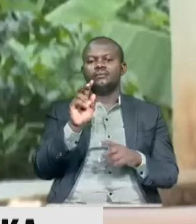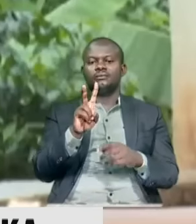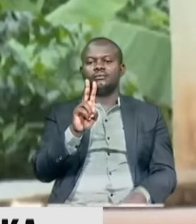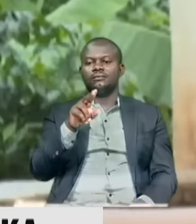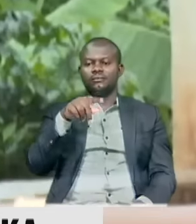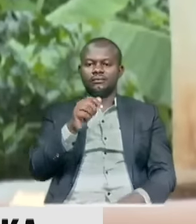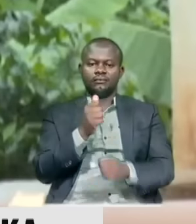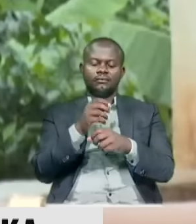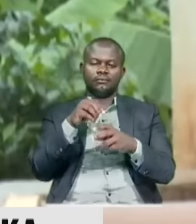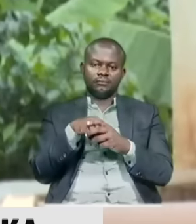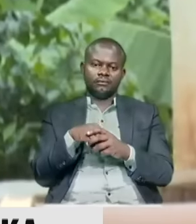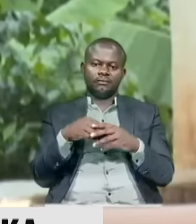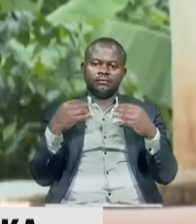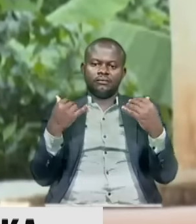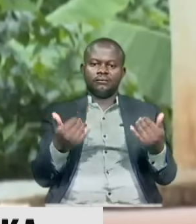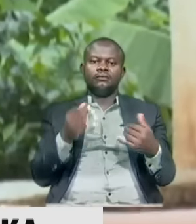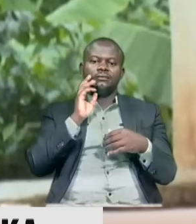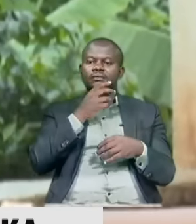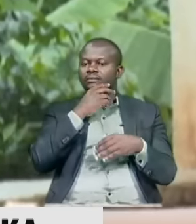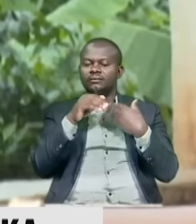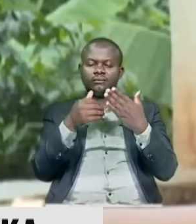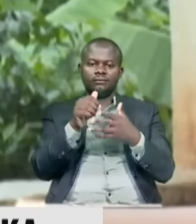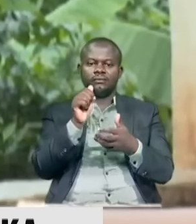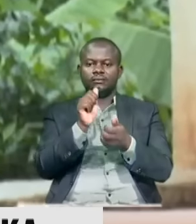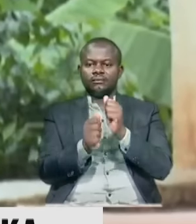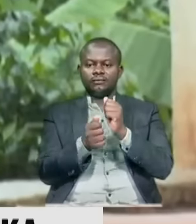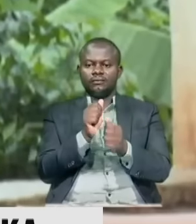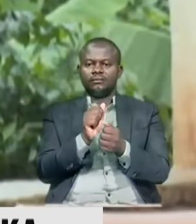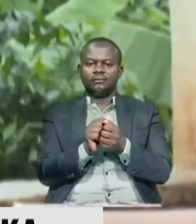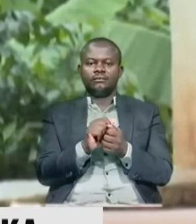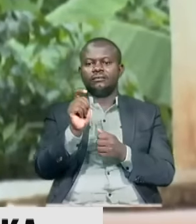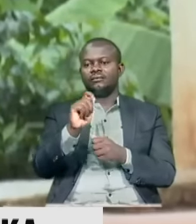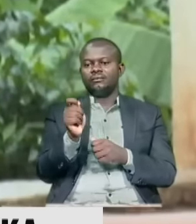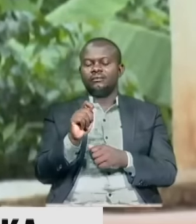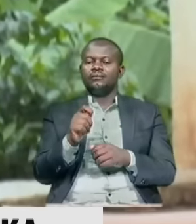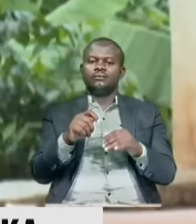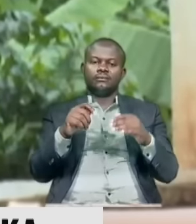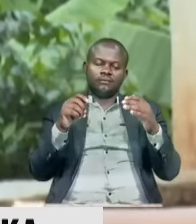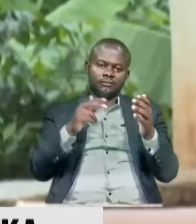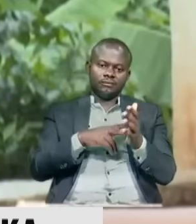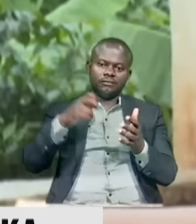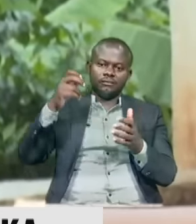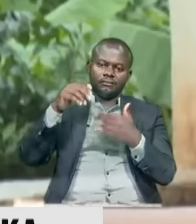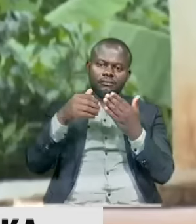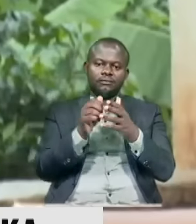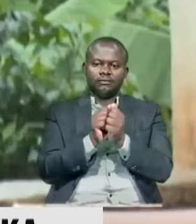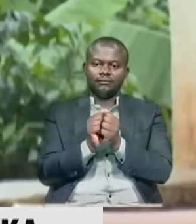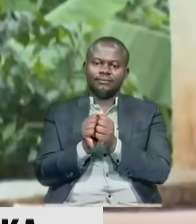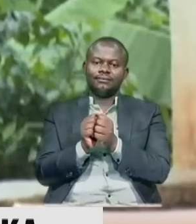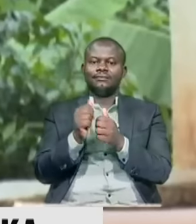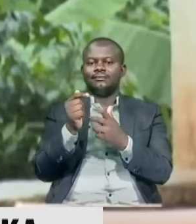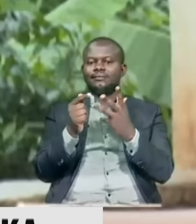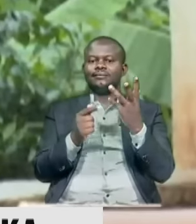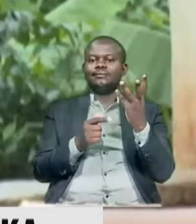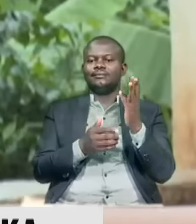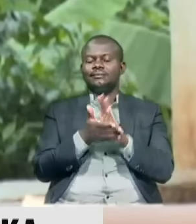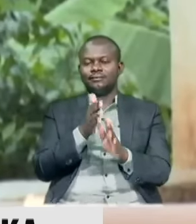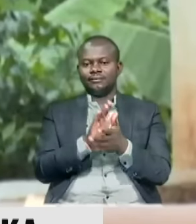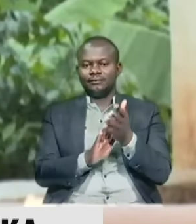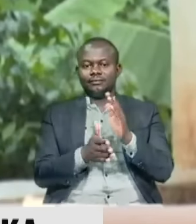gukoramo. None amazi agiye kunzenyera, wese yarasenyutse yarasimbutse, ingarane yarasimbutse